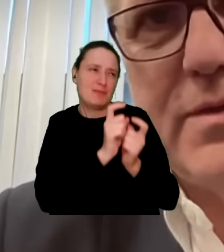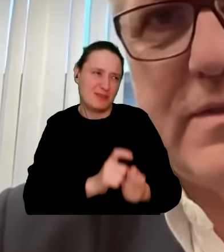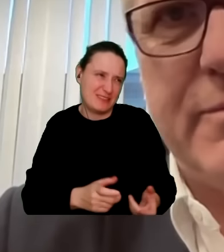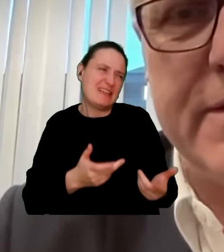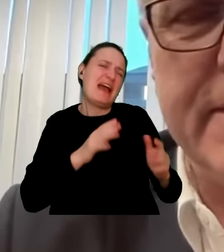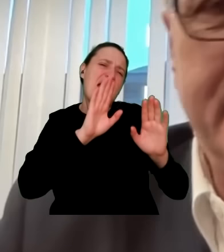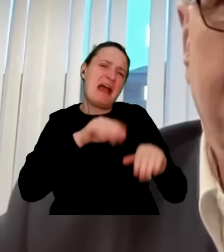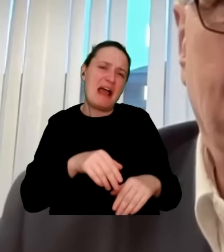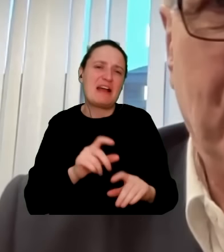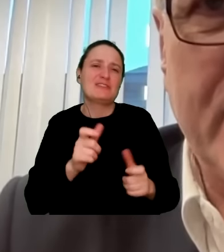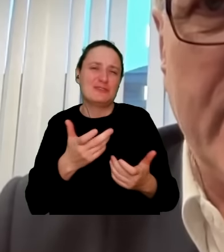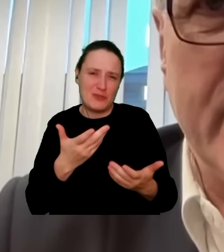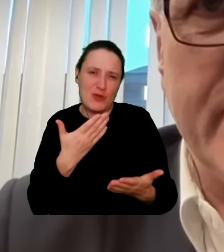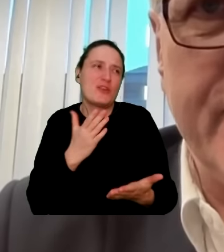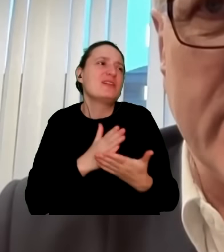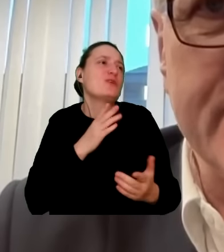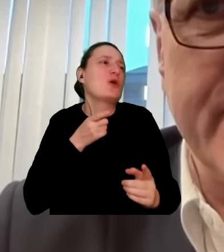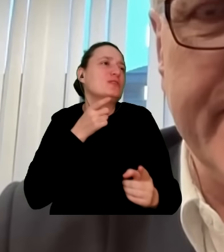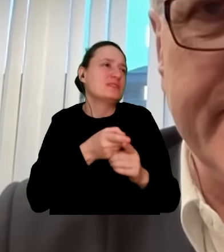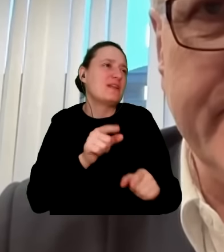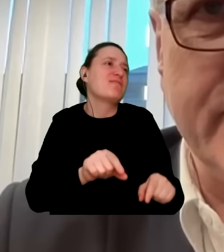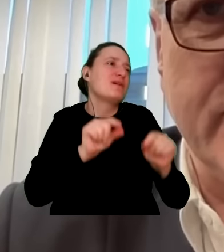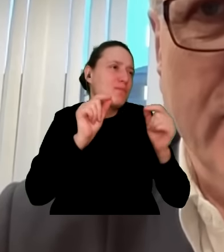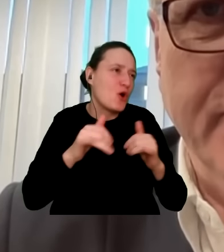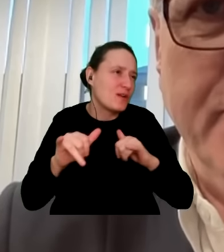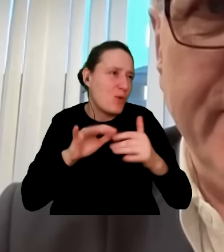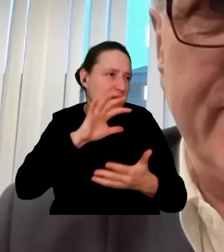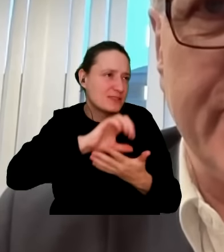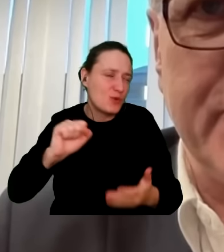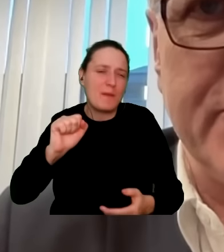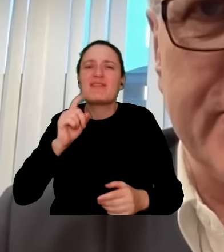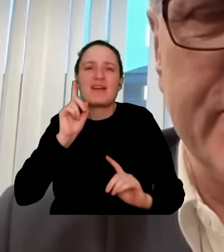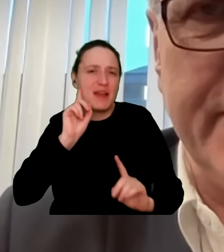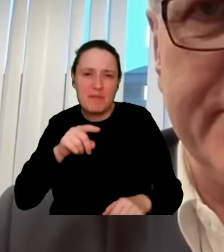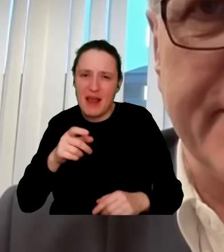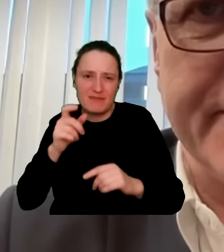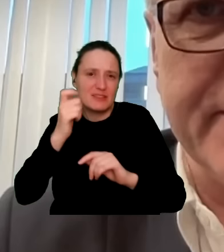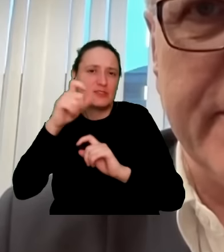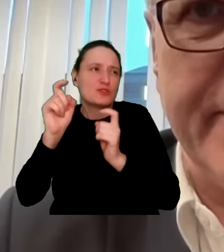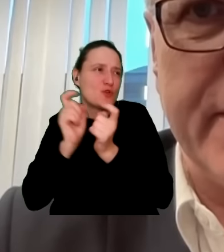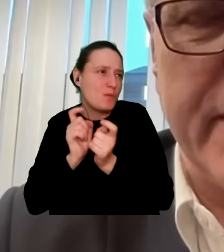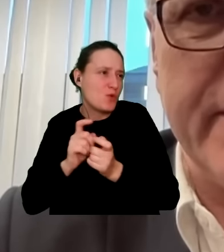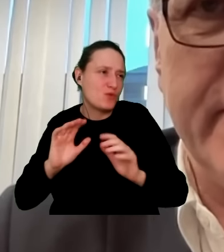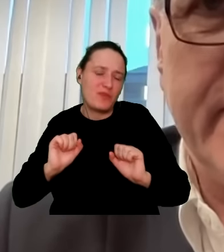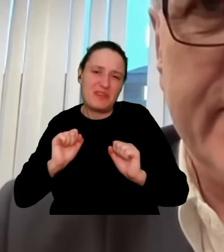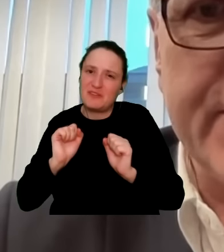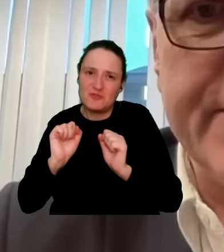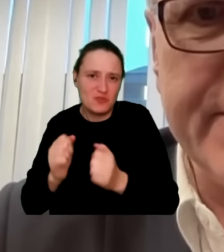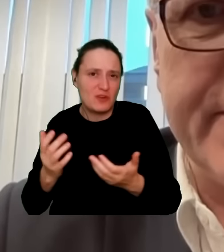tylko po to, żeby zdobyć władzę. No nic się po prostu nie dzieje. Nie